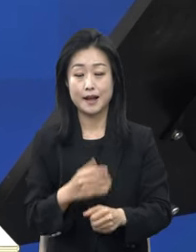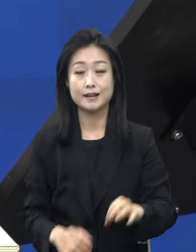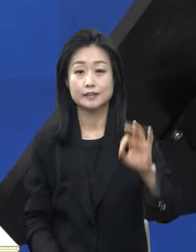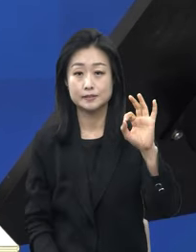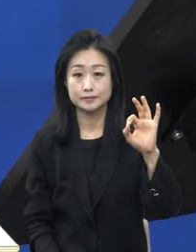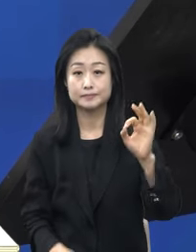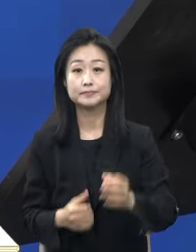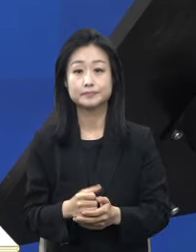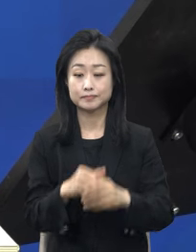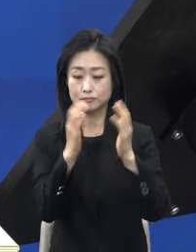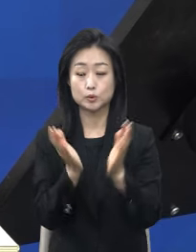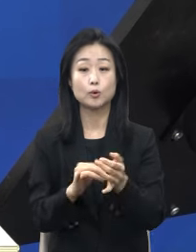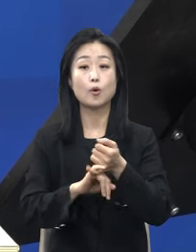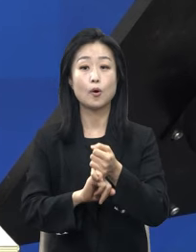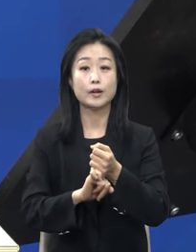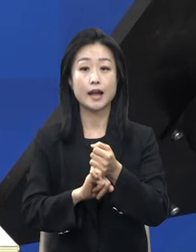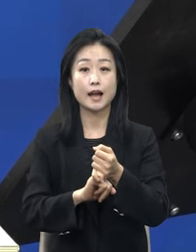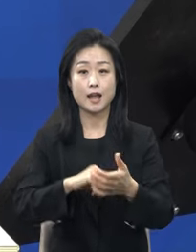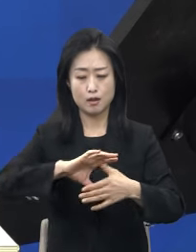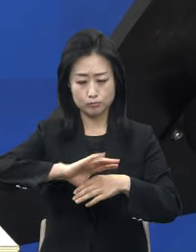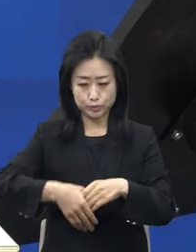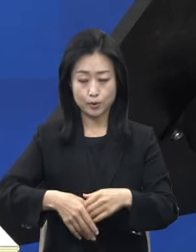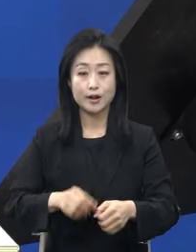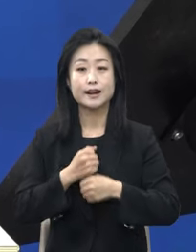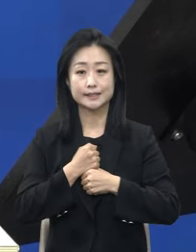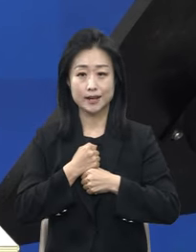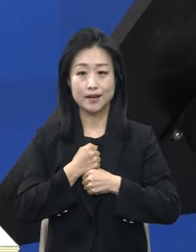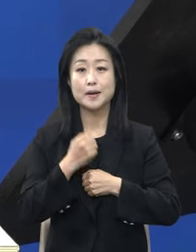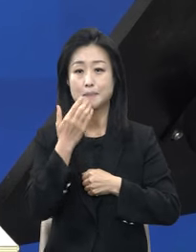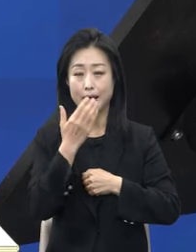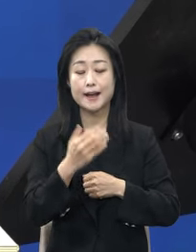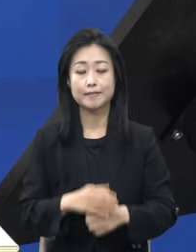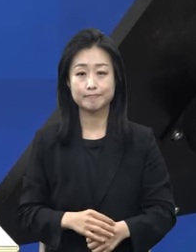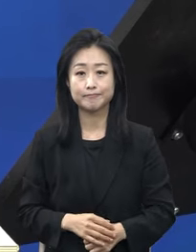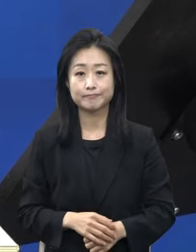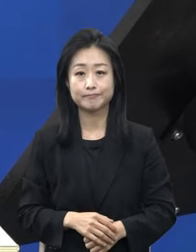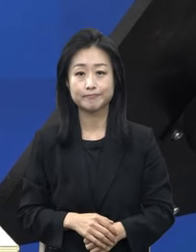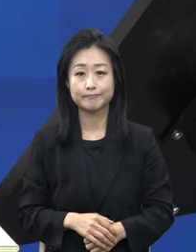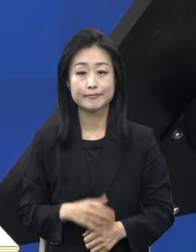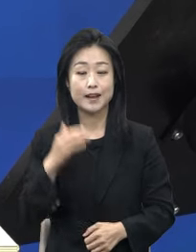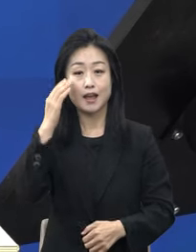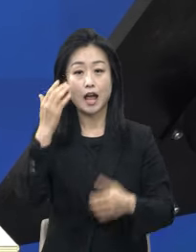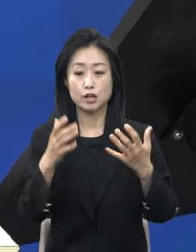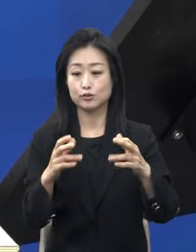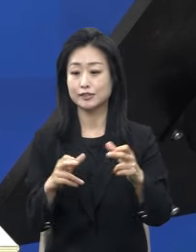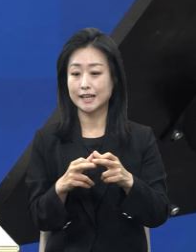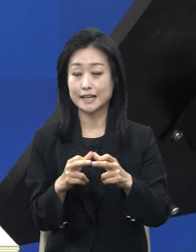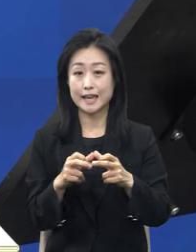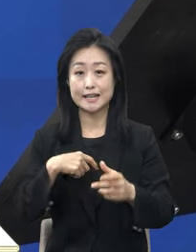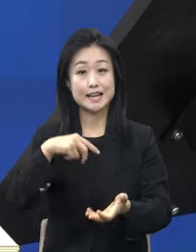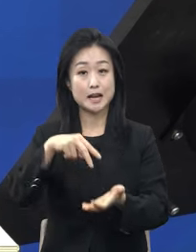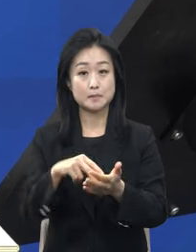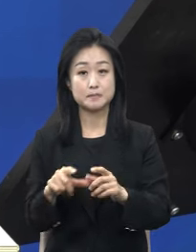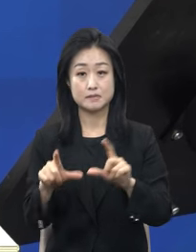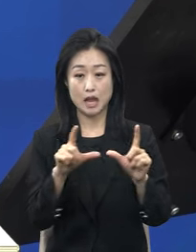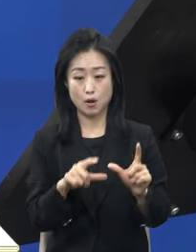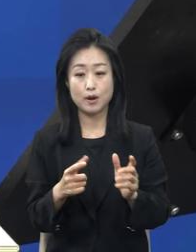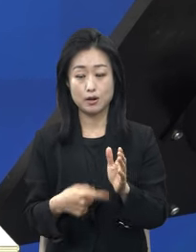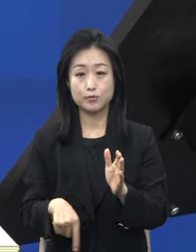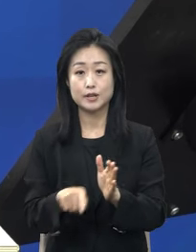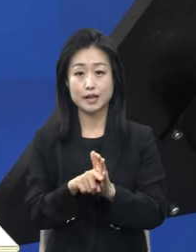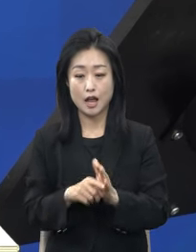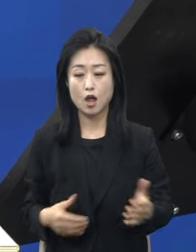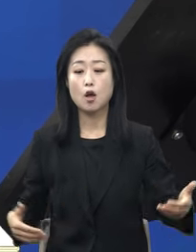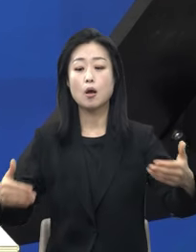번째, 이 모든 공약은 무조건 꼭 지키겠습니다. 대한민국이 장애인의 자립생활이 이루어지는